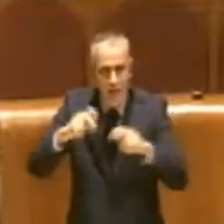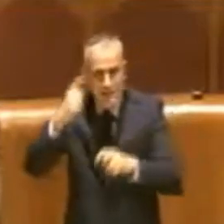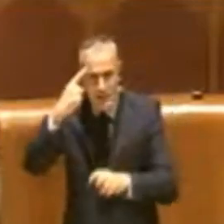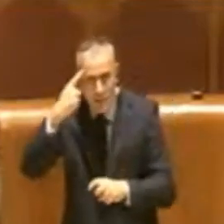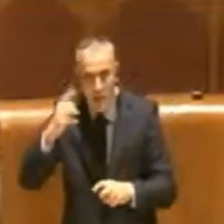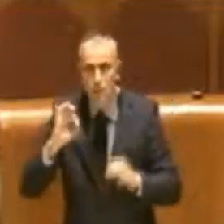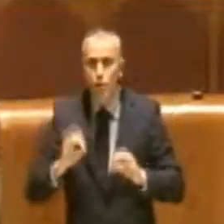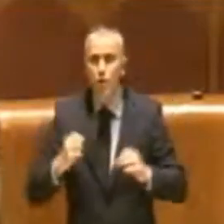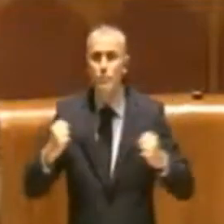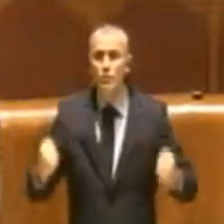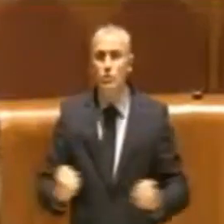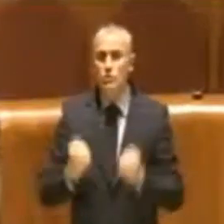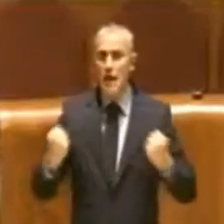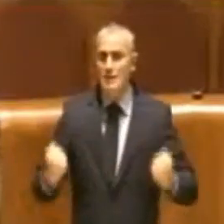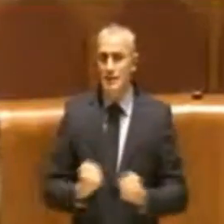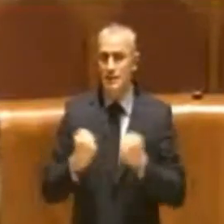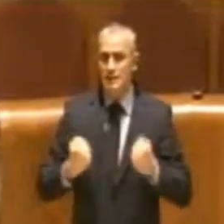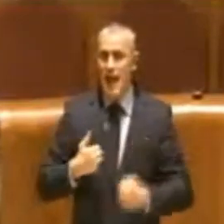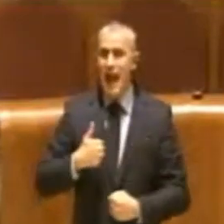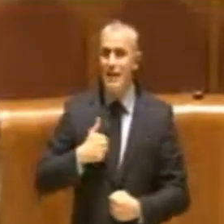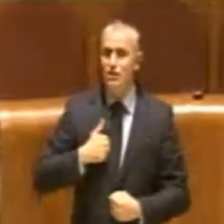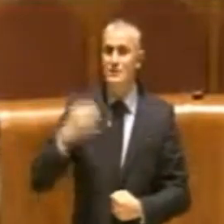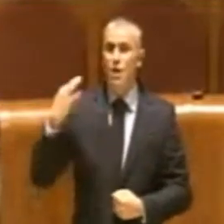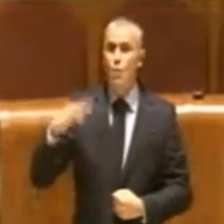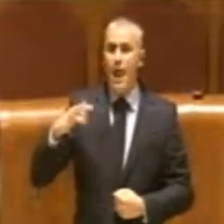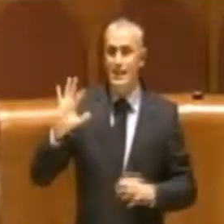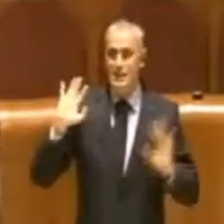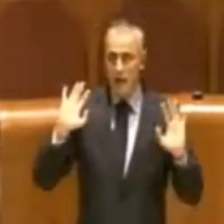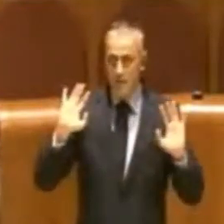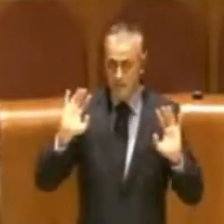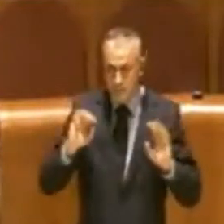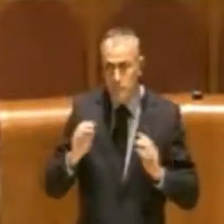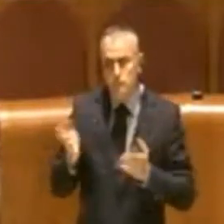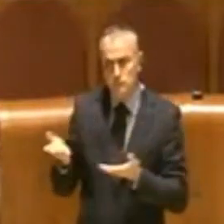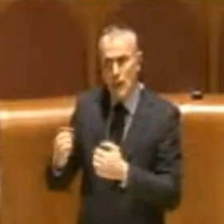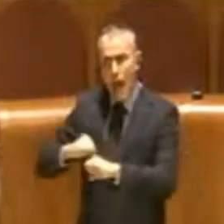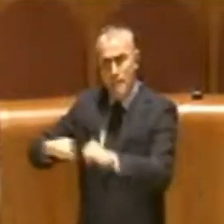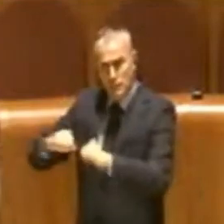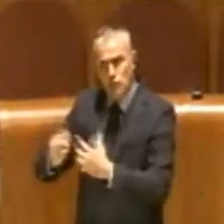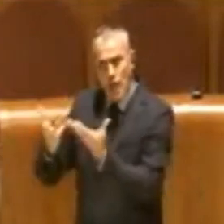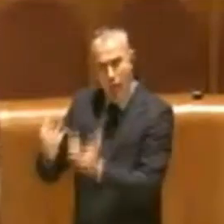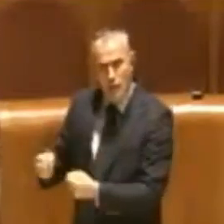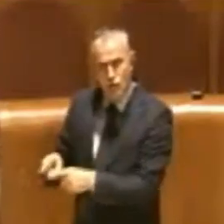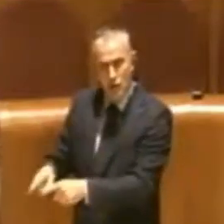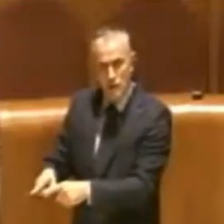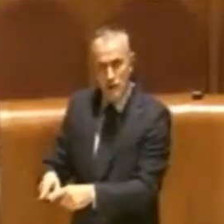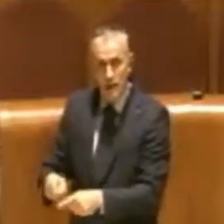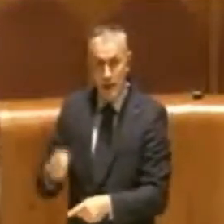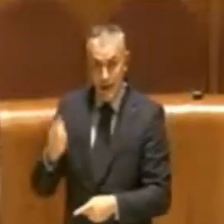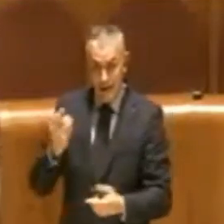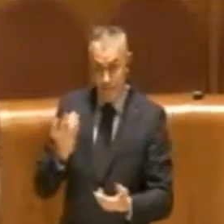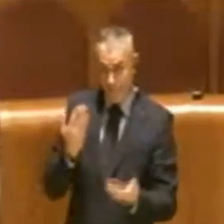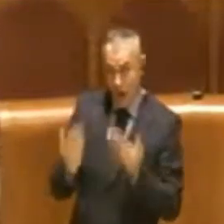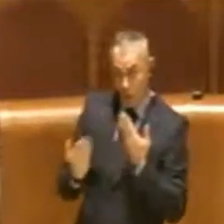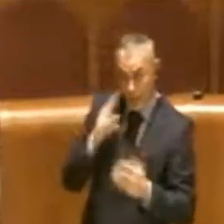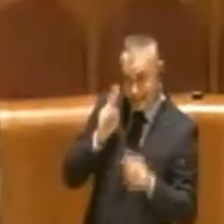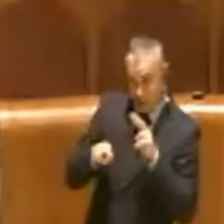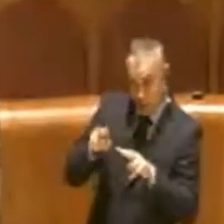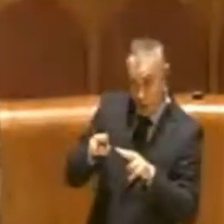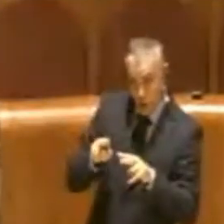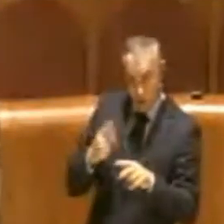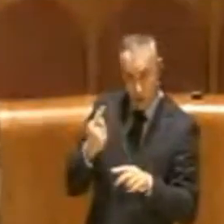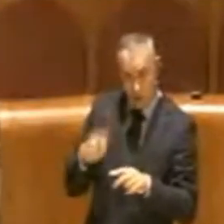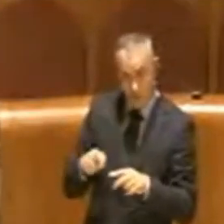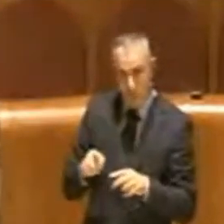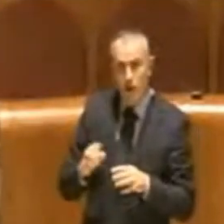anche dall'Agenzia dei Servizi per la Qualità. E questo peso, diciamo questa valutazione, questo criterio ha un peso